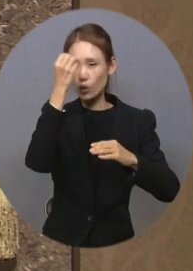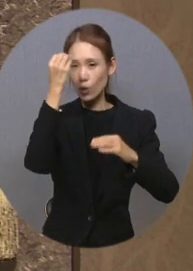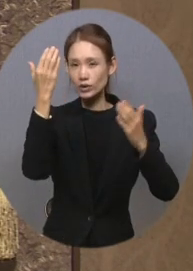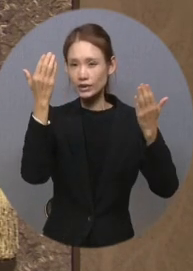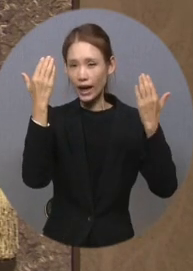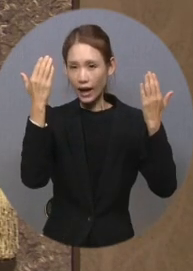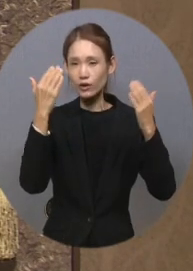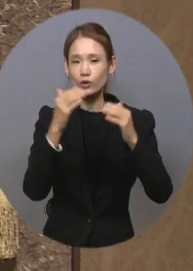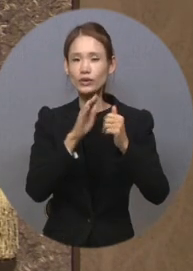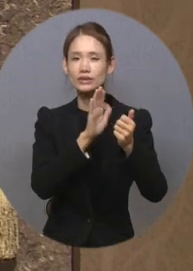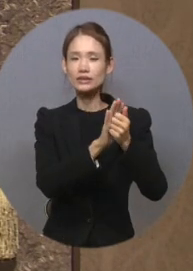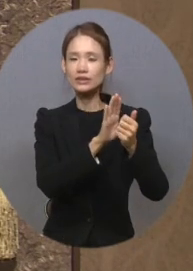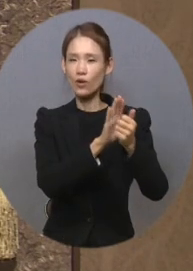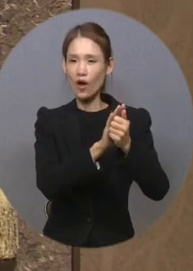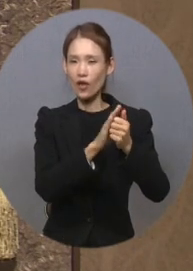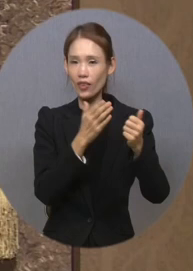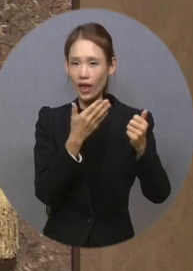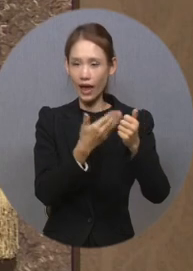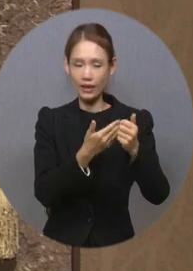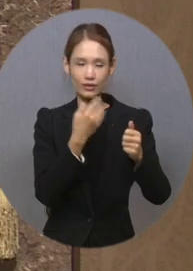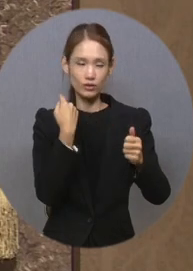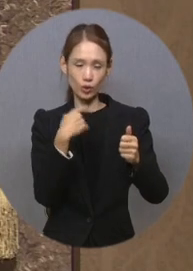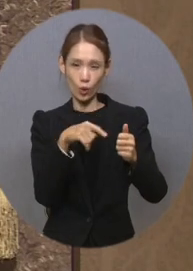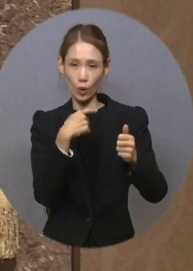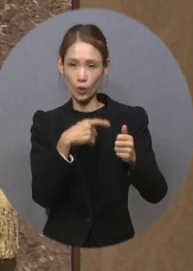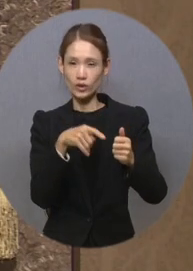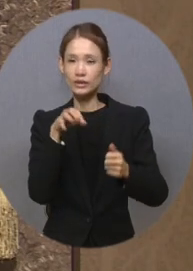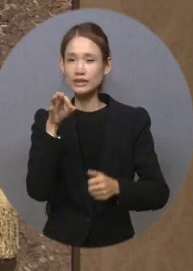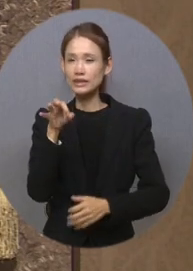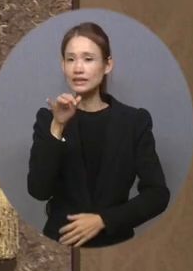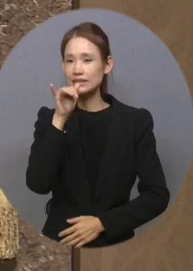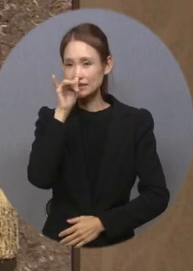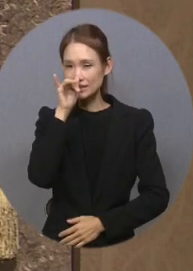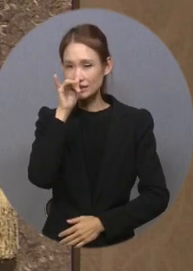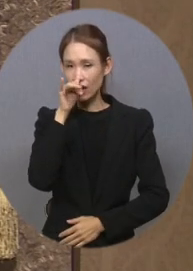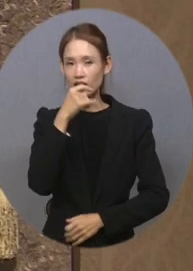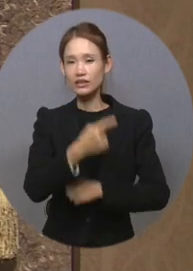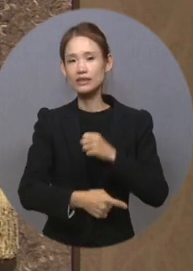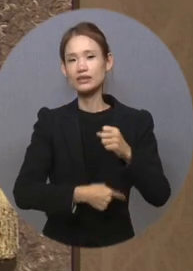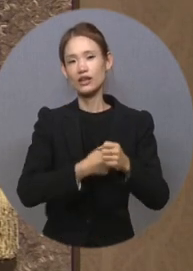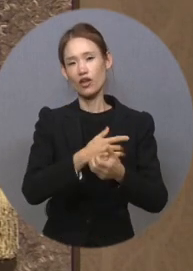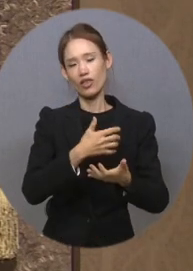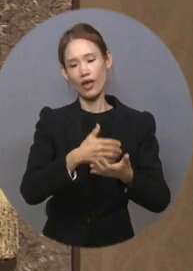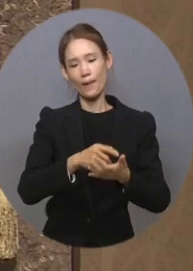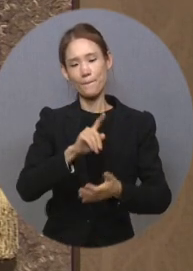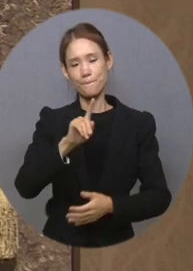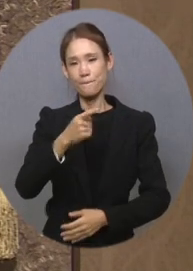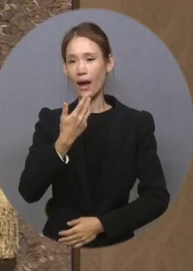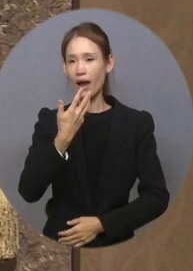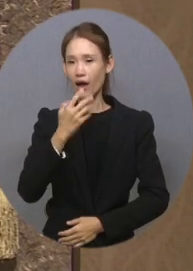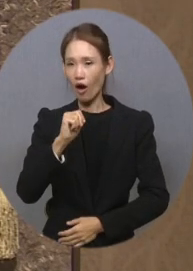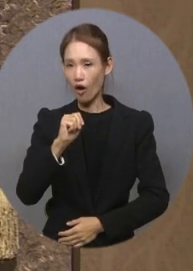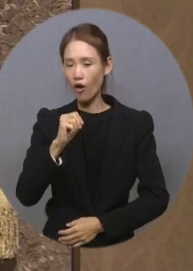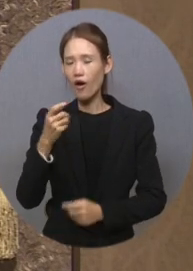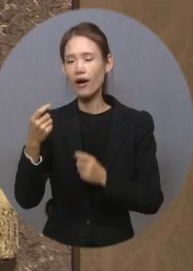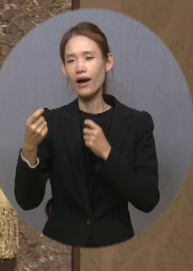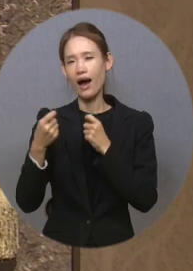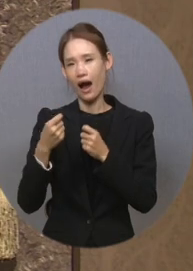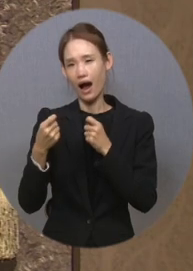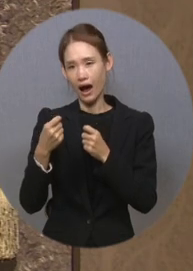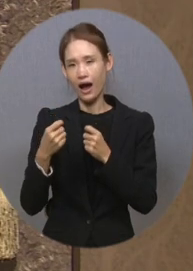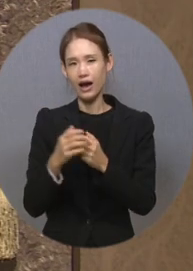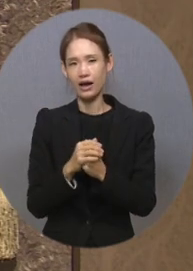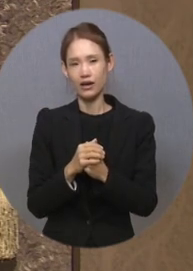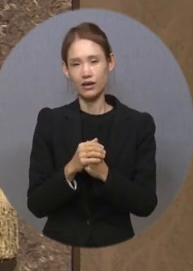지원하는 교육 경비 예산이 있습니다. 예. 저희가 1년에 한 100억 원 가까이를 하거든요. 예. 그러니까 우리 여수만한 정도 규모로